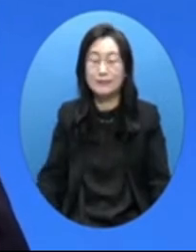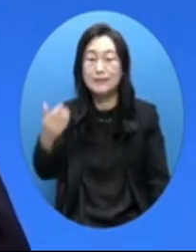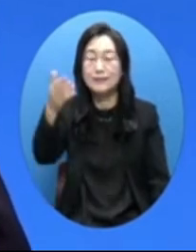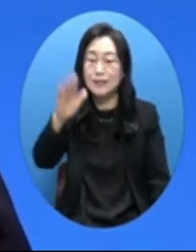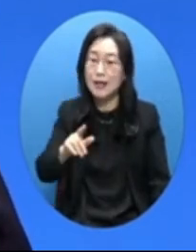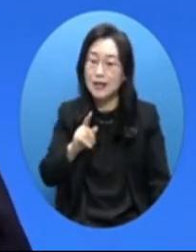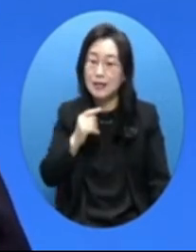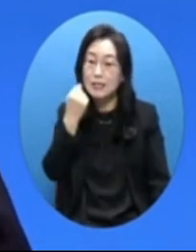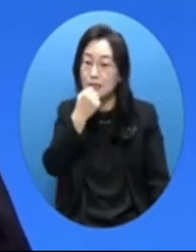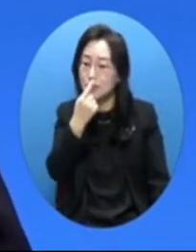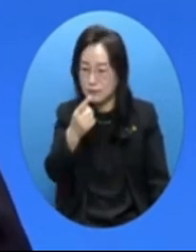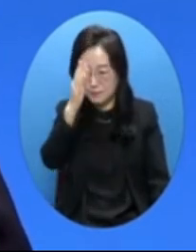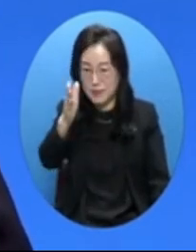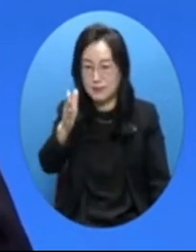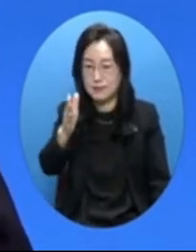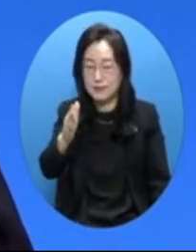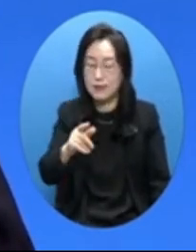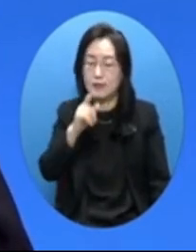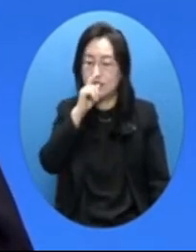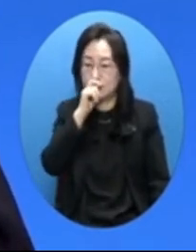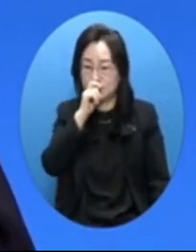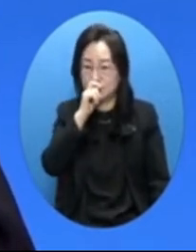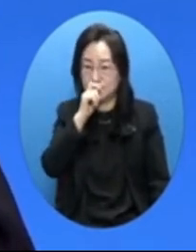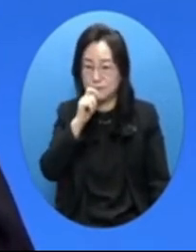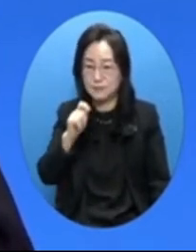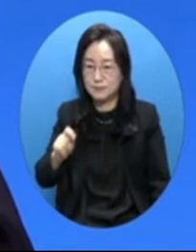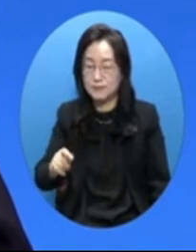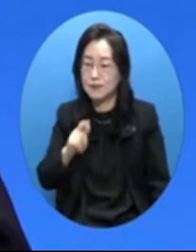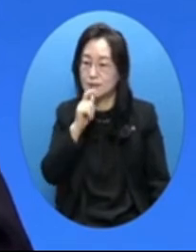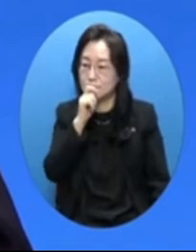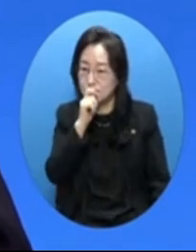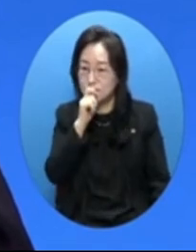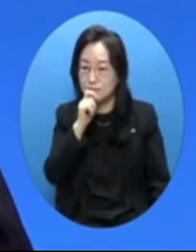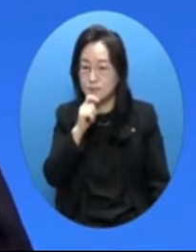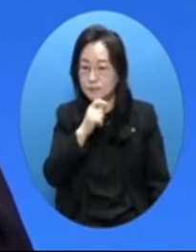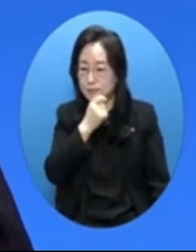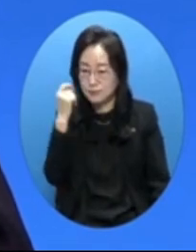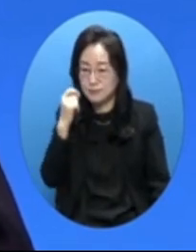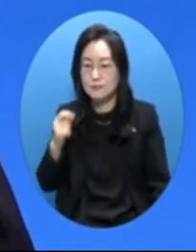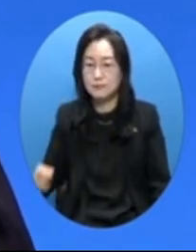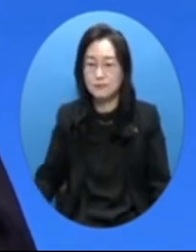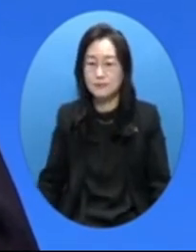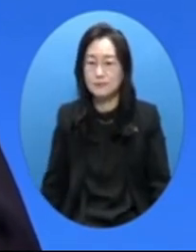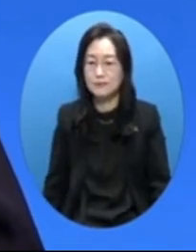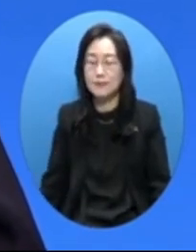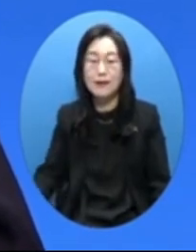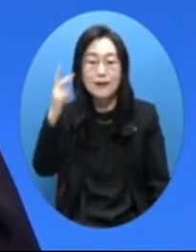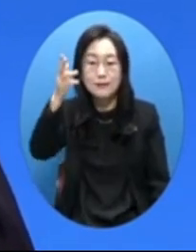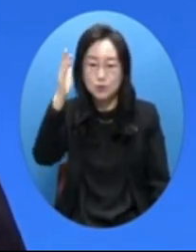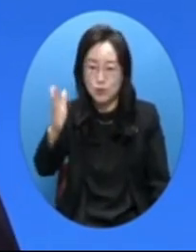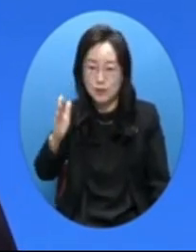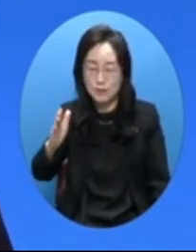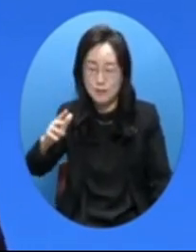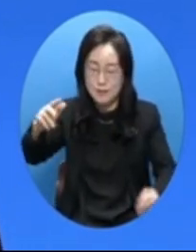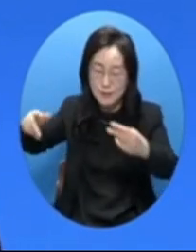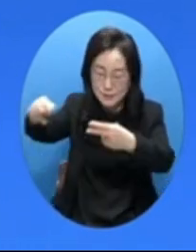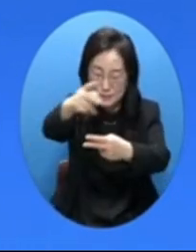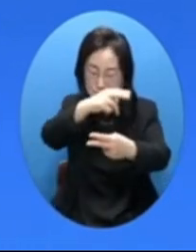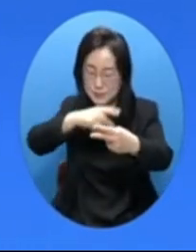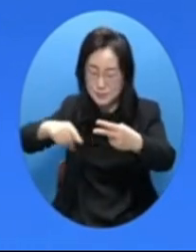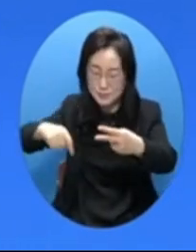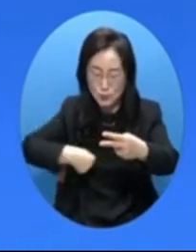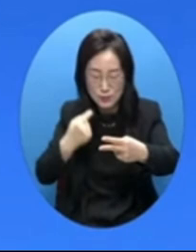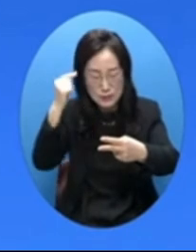그런데 입을 열고 말하지 말아라 입을 닫아라 입을 꼭 다물고 있어라 일주일 동안 성을 돌면서 저들은 생각합니다